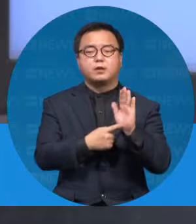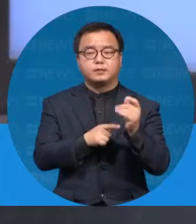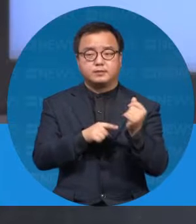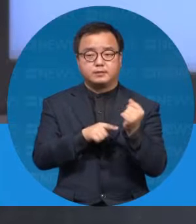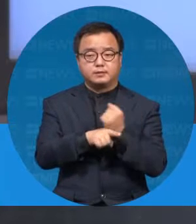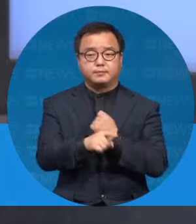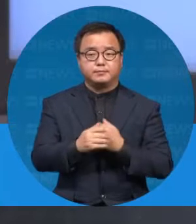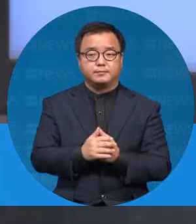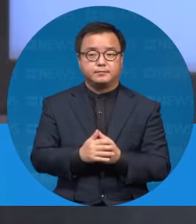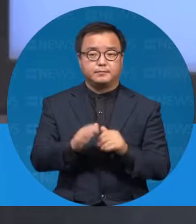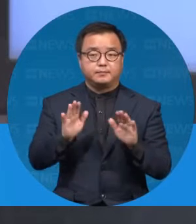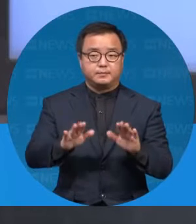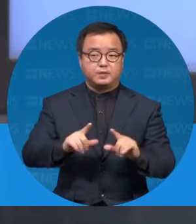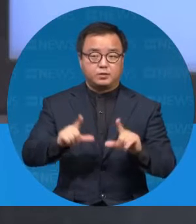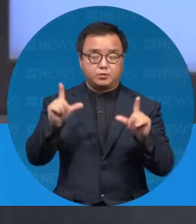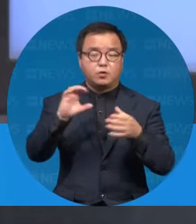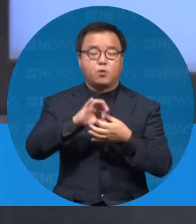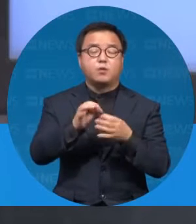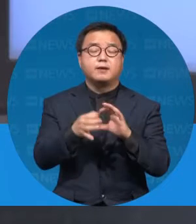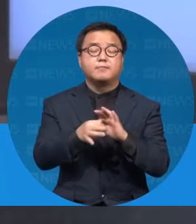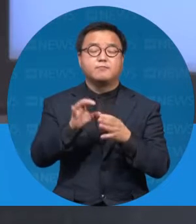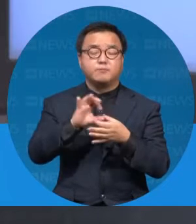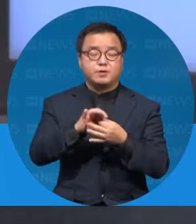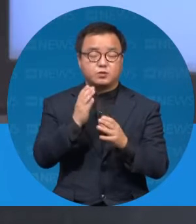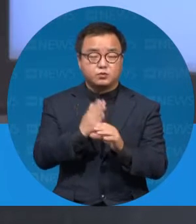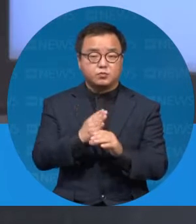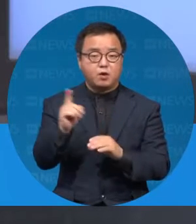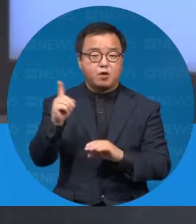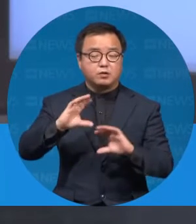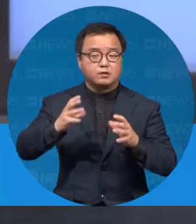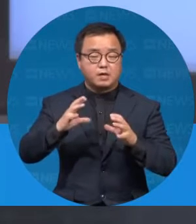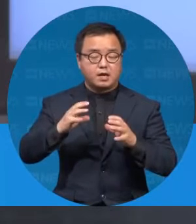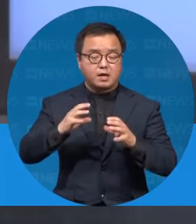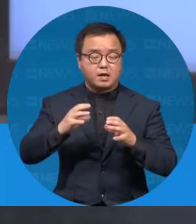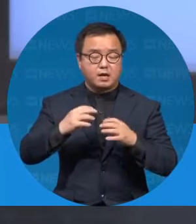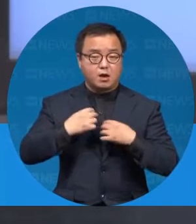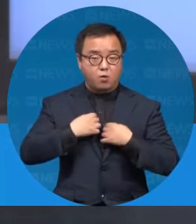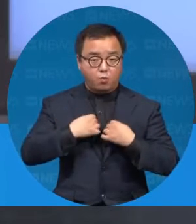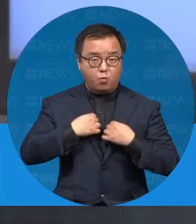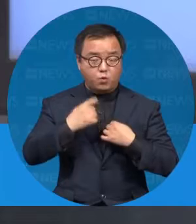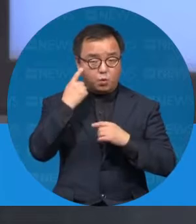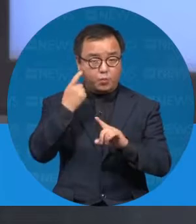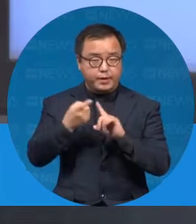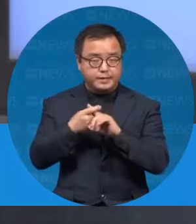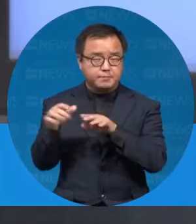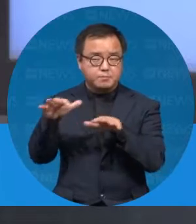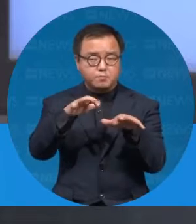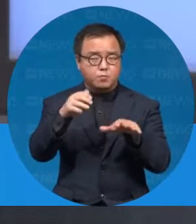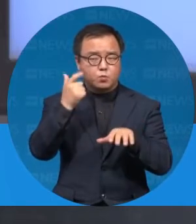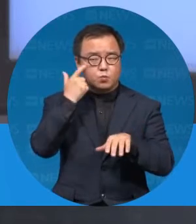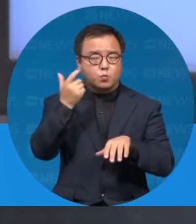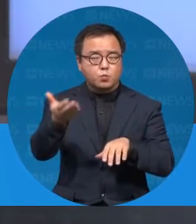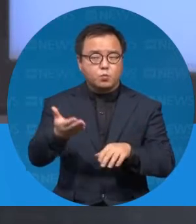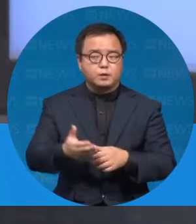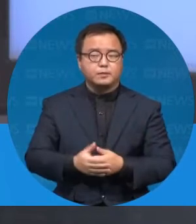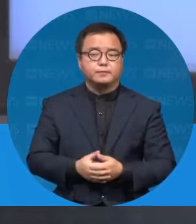때문인데요. 이번 도쿄올림픽에선 어느 나라의 유니폼이 주목을 받았을까요? 뉴스지에서